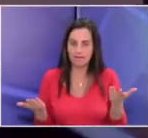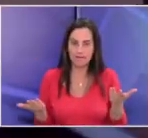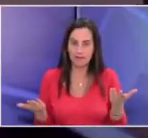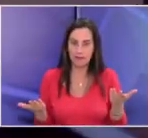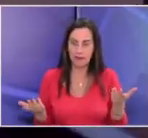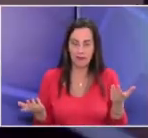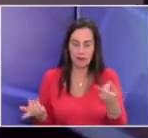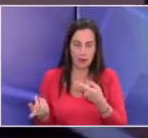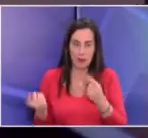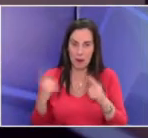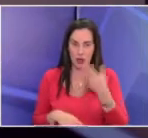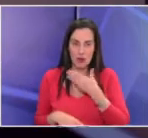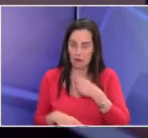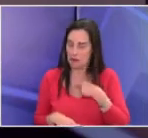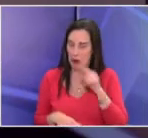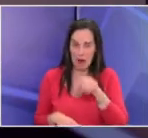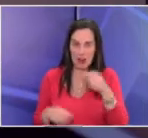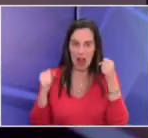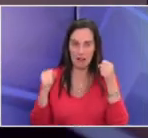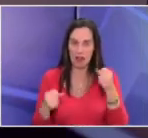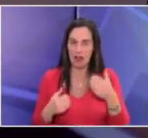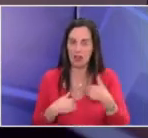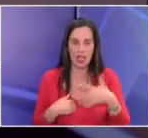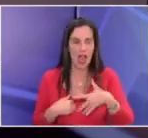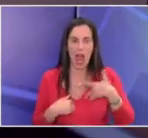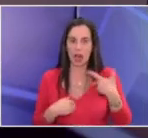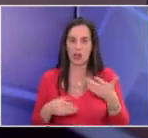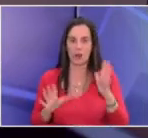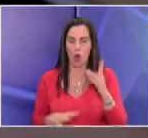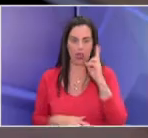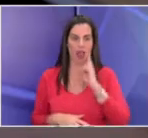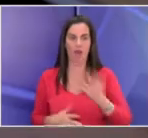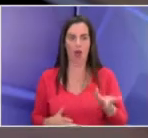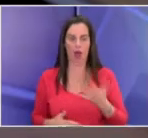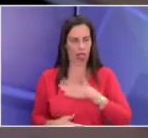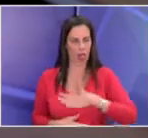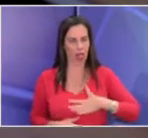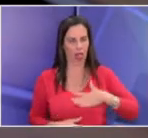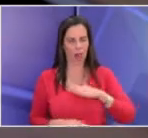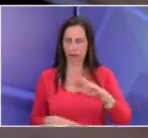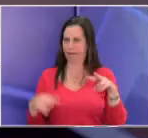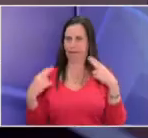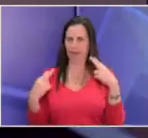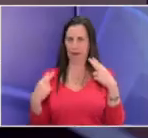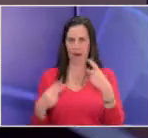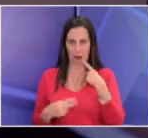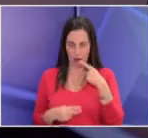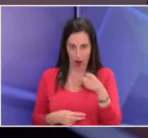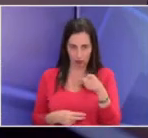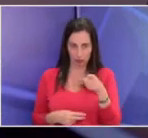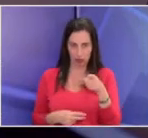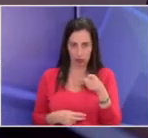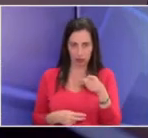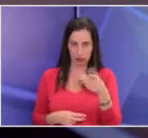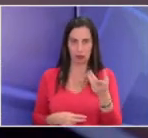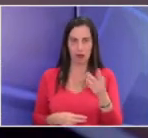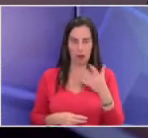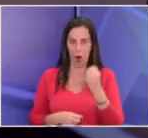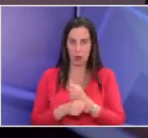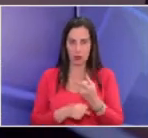הילד הולך. הילד של כולנו הולך. ראו אותו במשך כמה זמן הולך. מה שאף אחד לא שם לב, זה שהיה מחדל